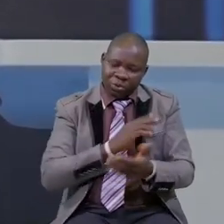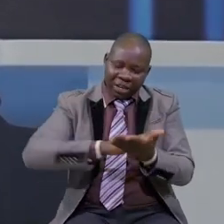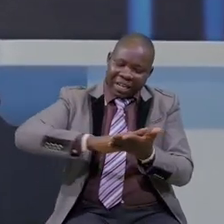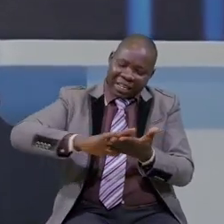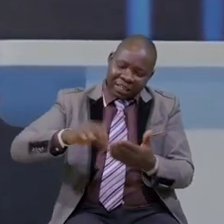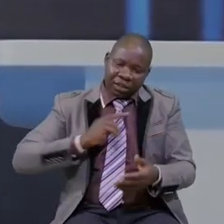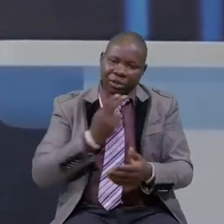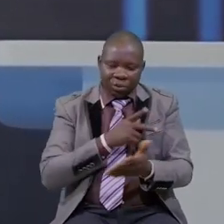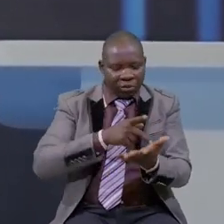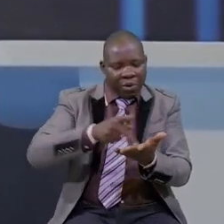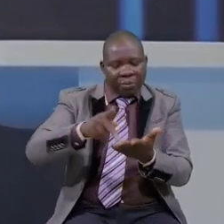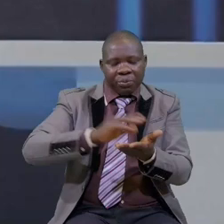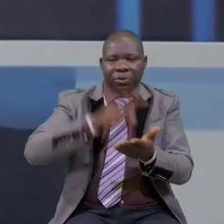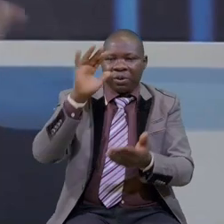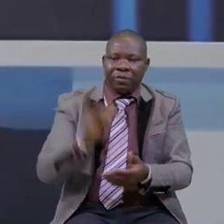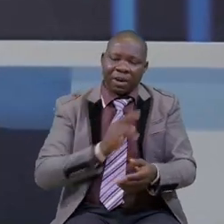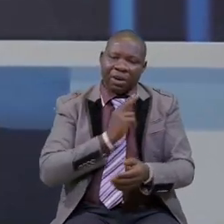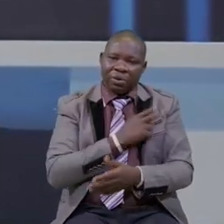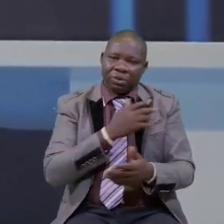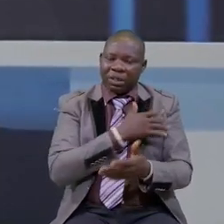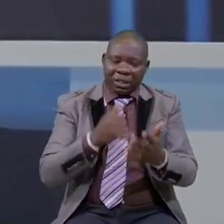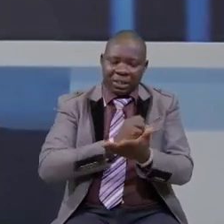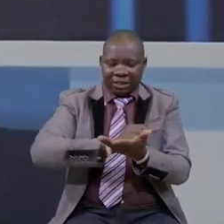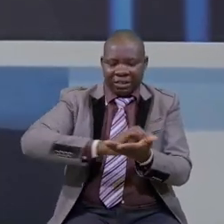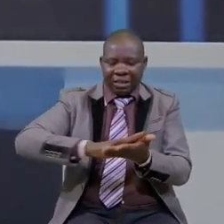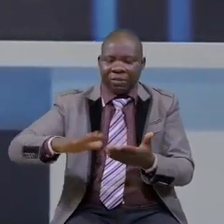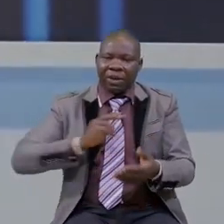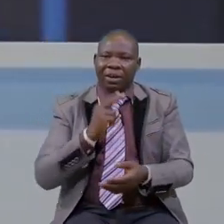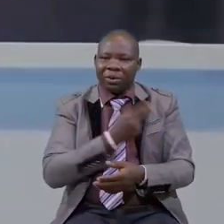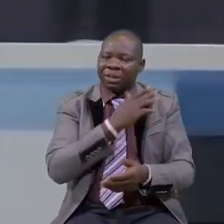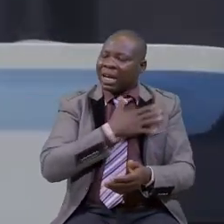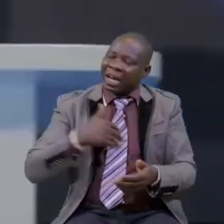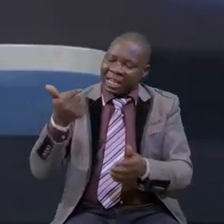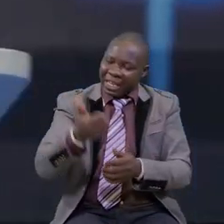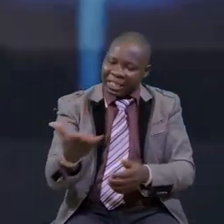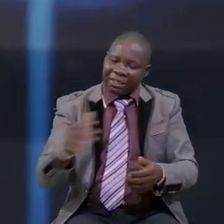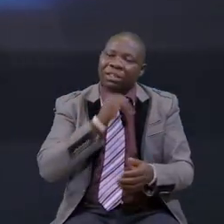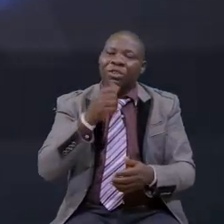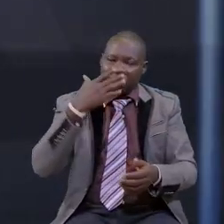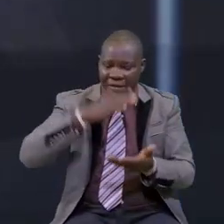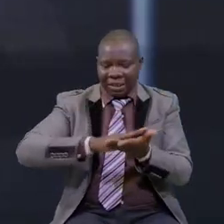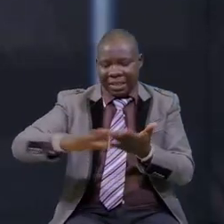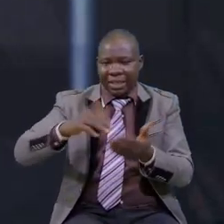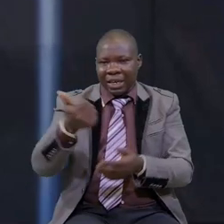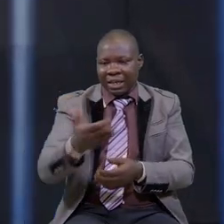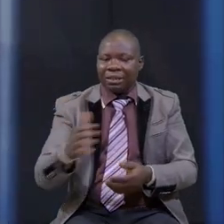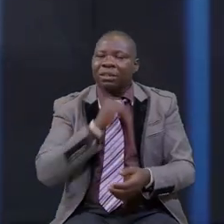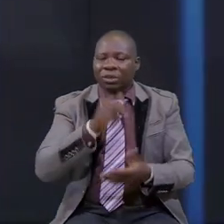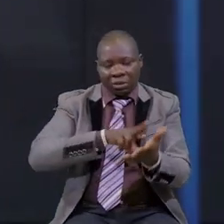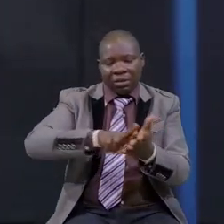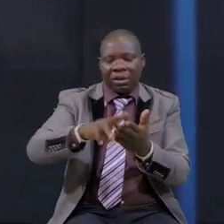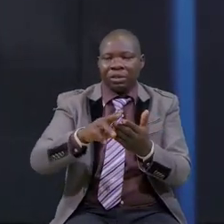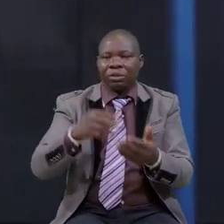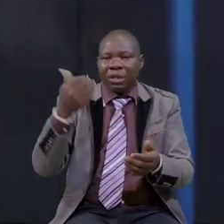elle nous purifie et elle nous sanctifie. Et tout ce qui est impur, tout ce qui est